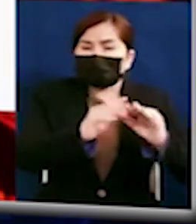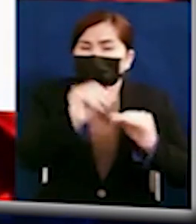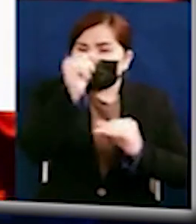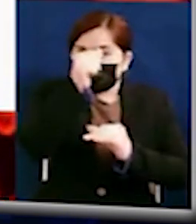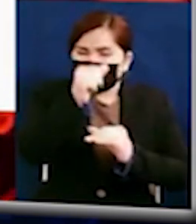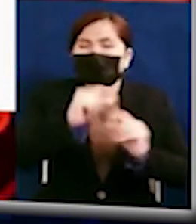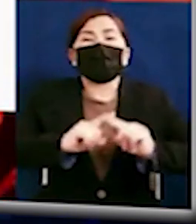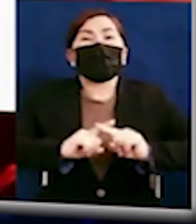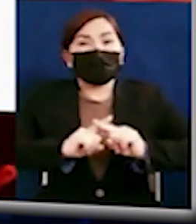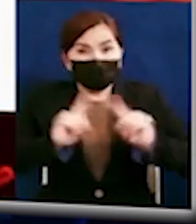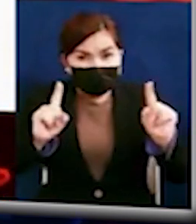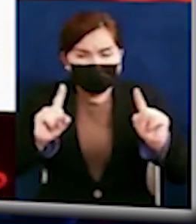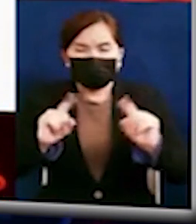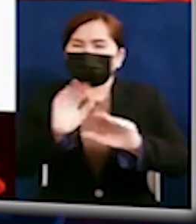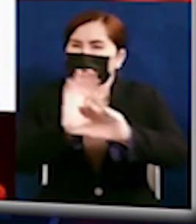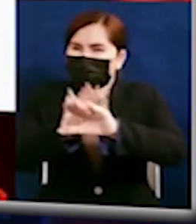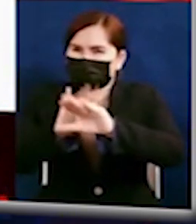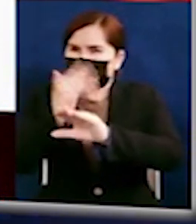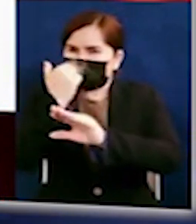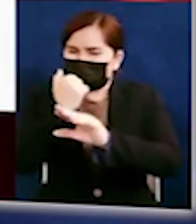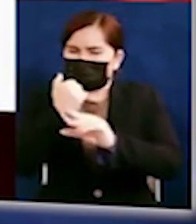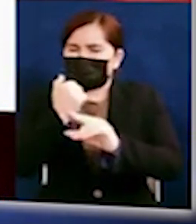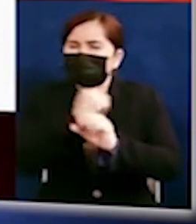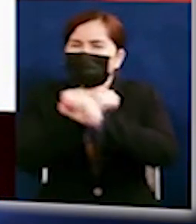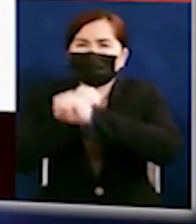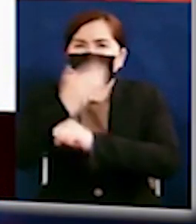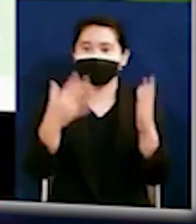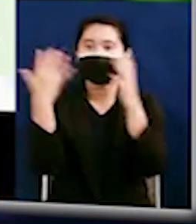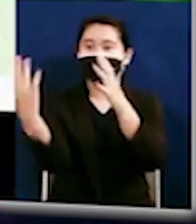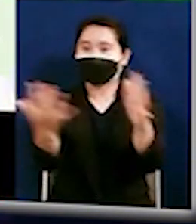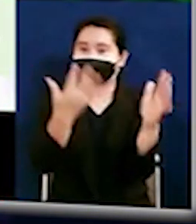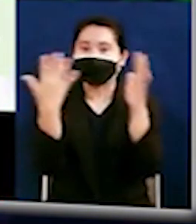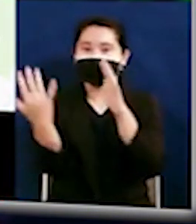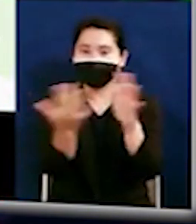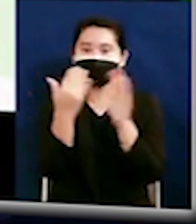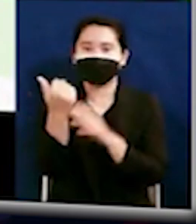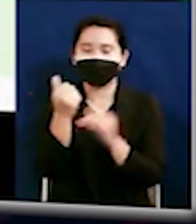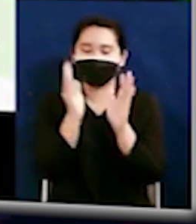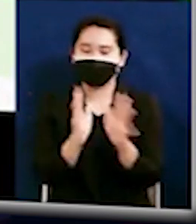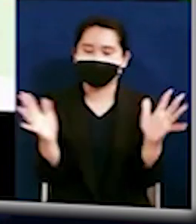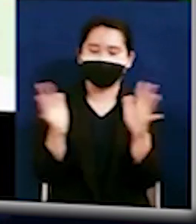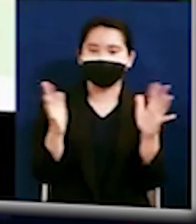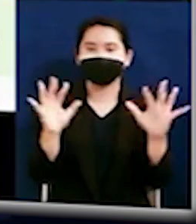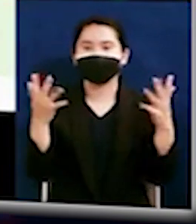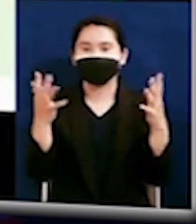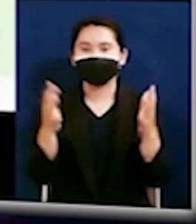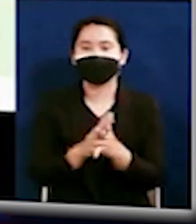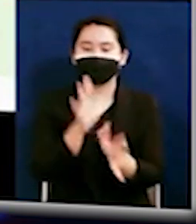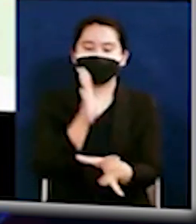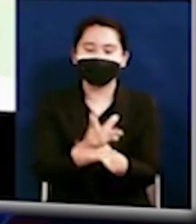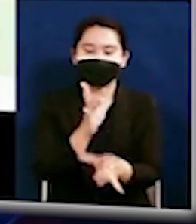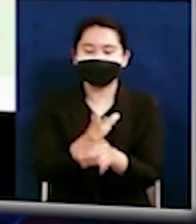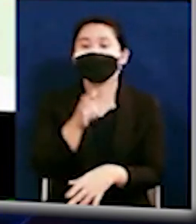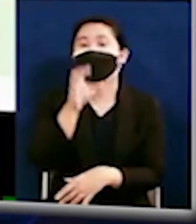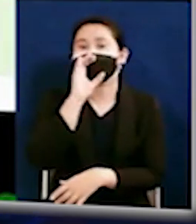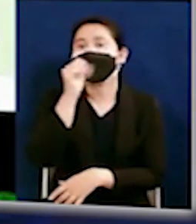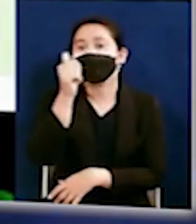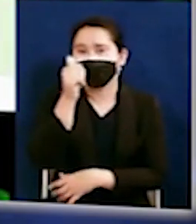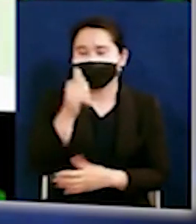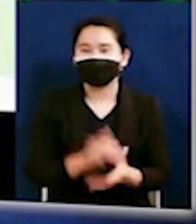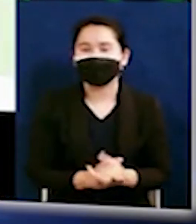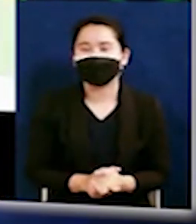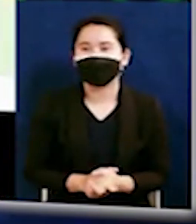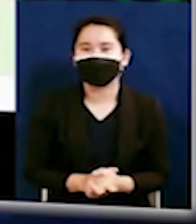จะเข้ามาในประเทศต้องใช้ระบบแซนด์บ็อกซ์นี่คือระดับ3ครับท่านผู้ฟังครับ